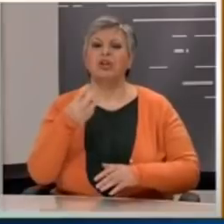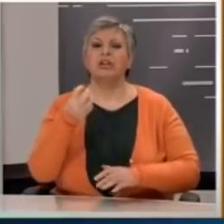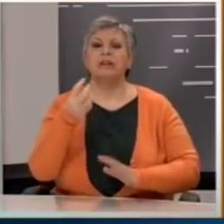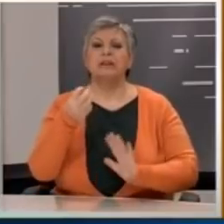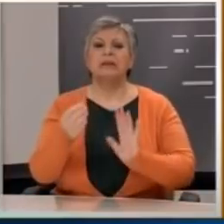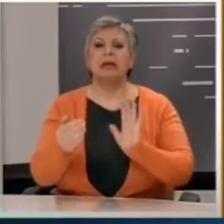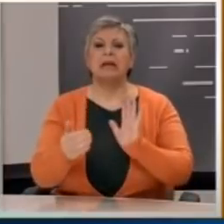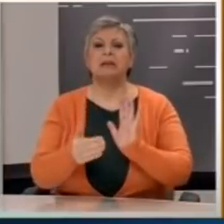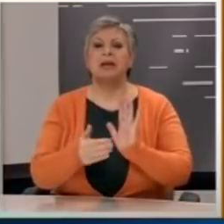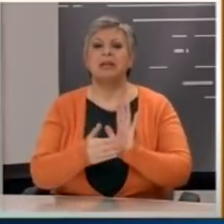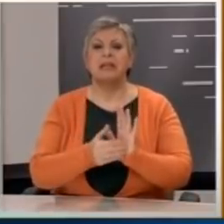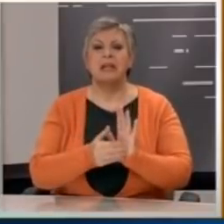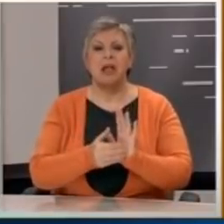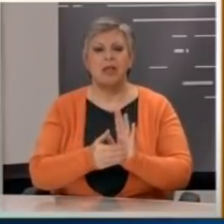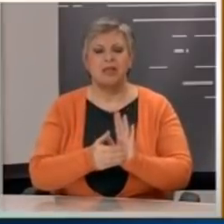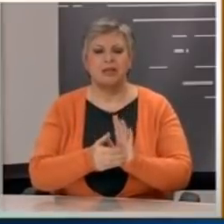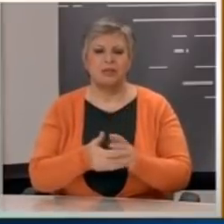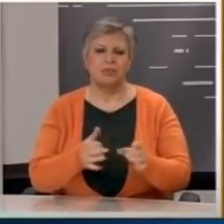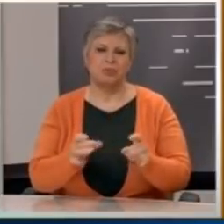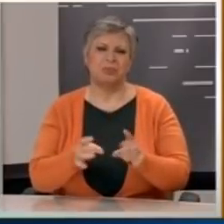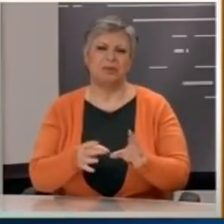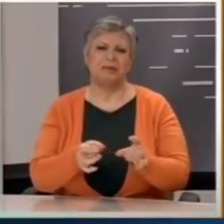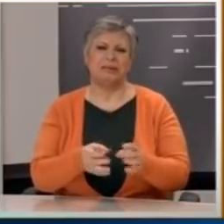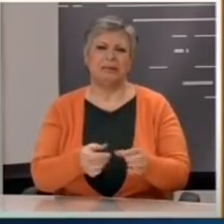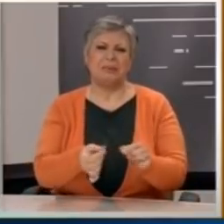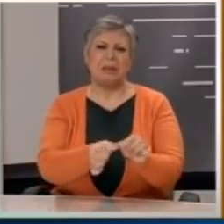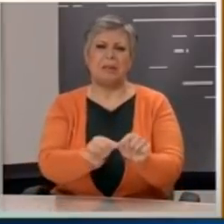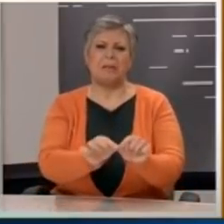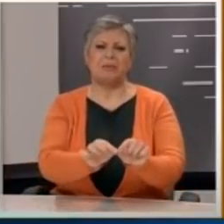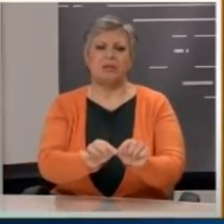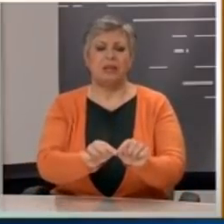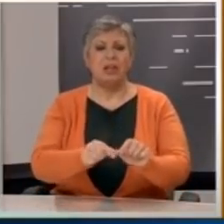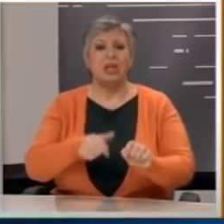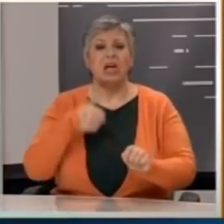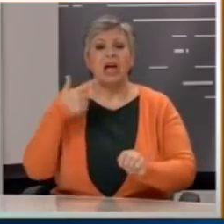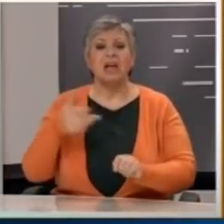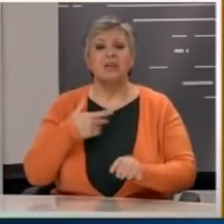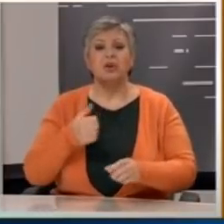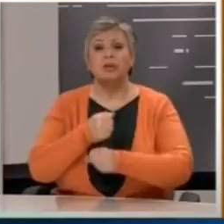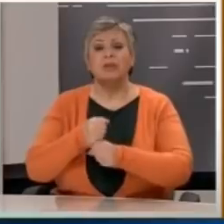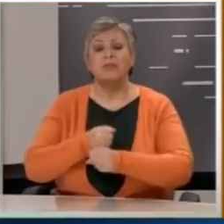30.000 μπροστά στα 22 δις της Νοβάρτης.